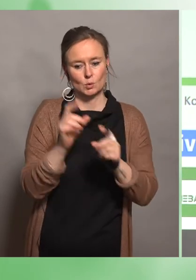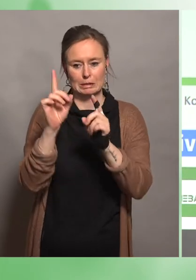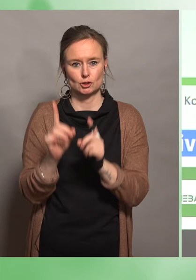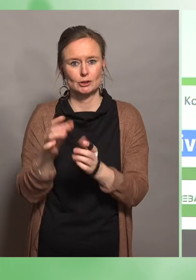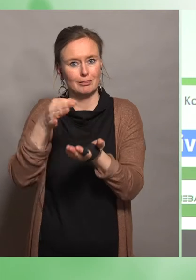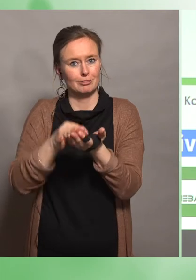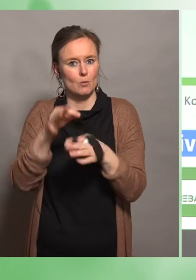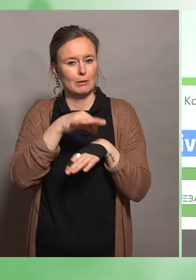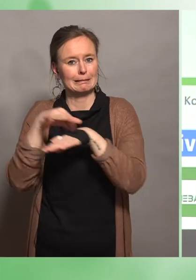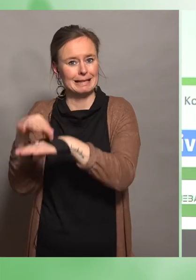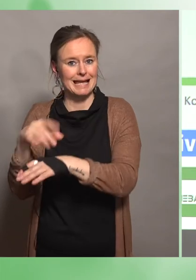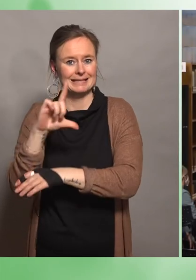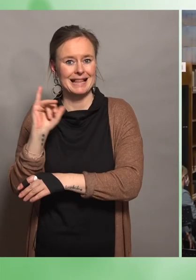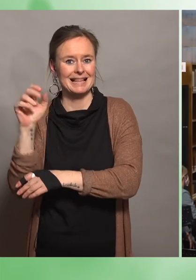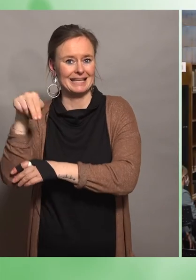Linz. Mhm.